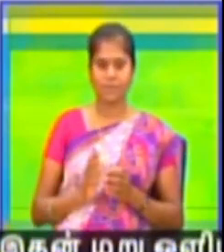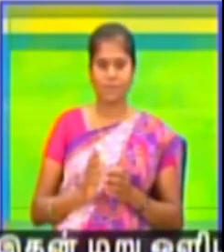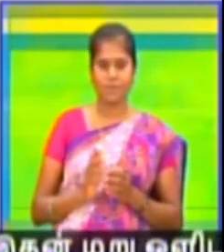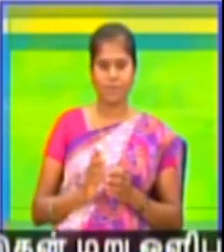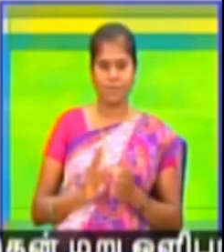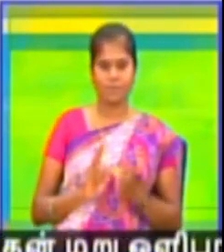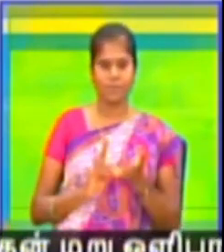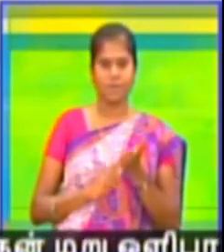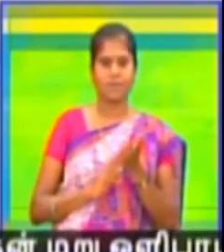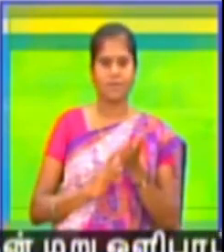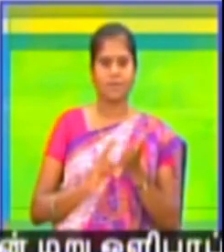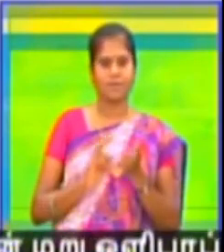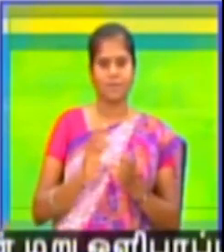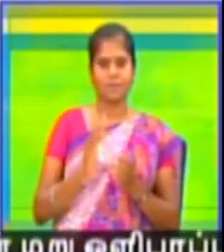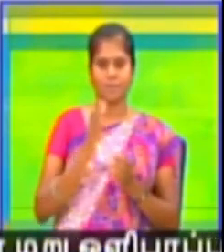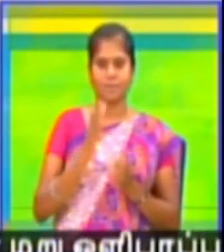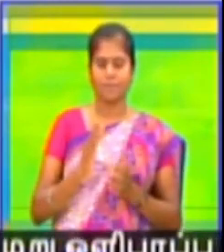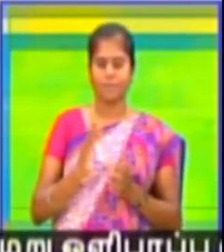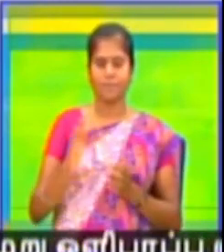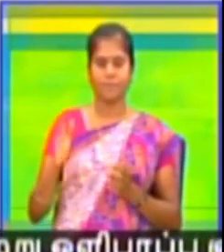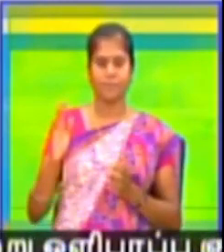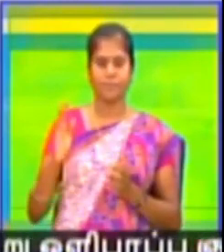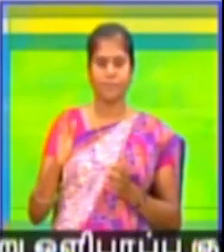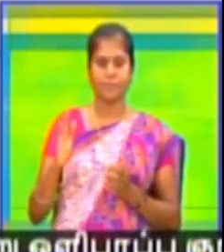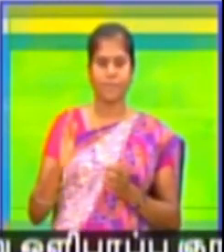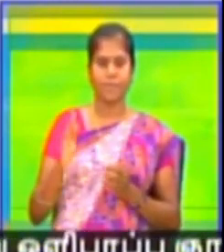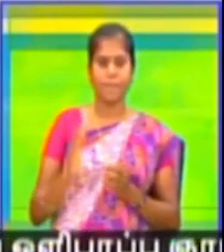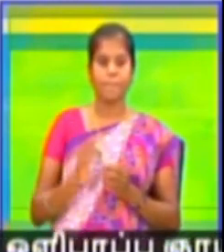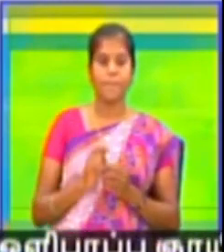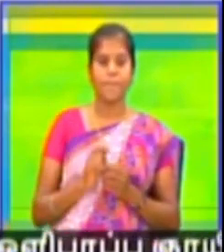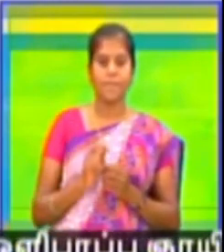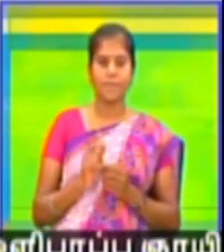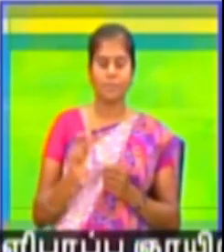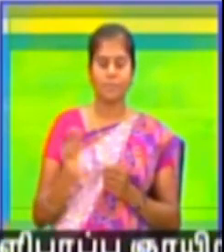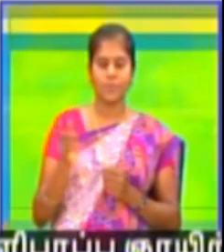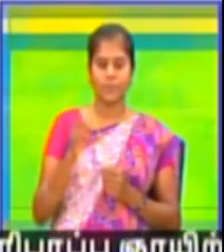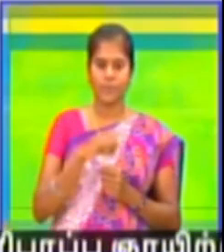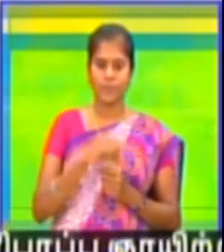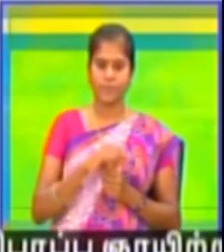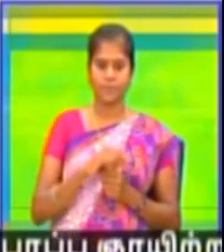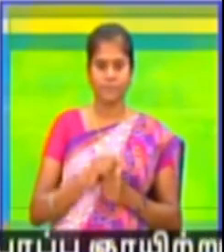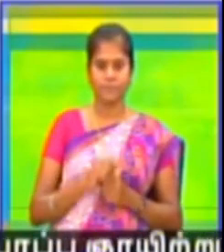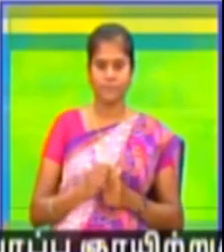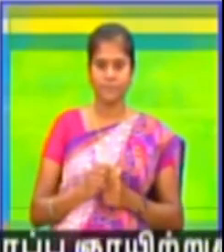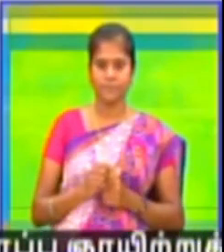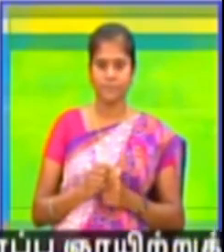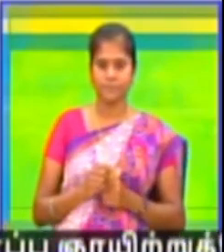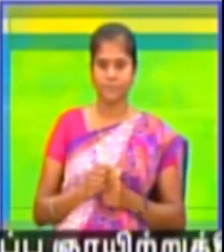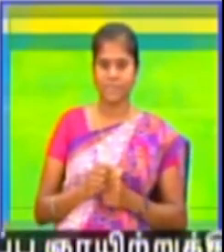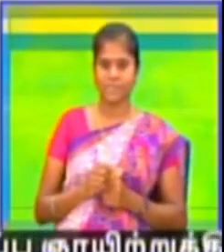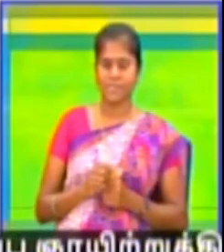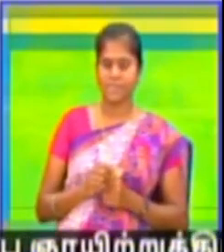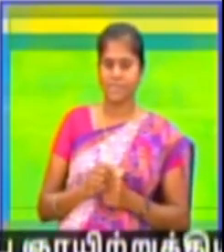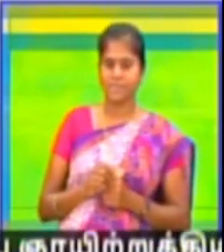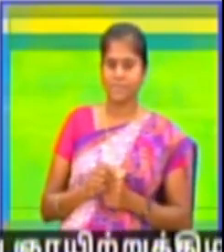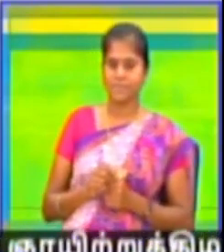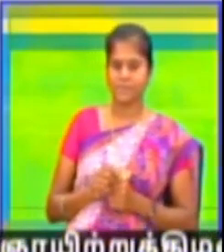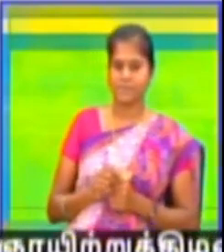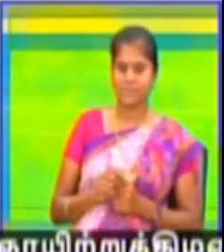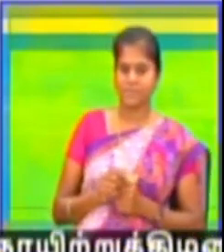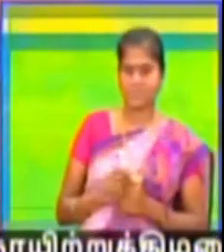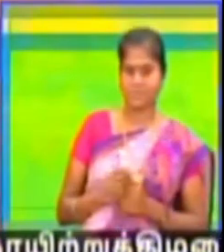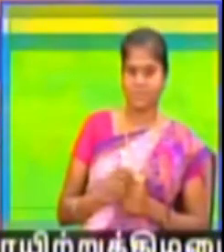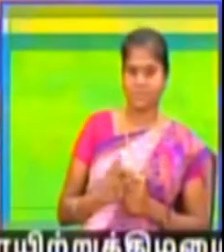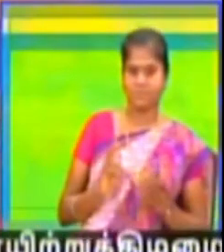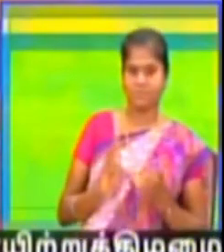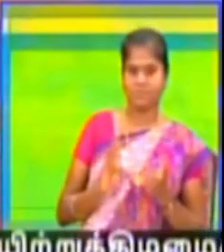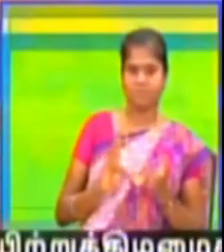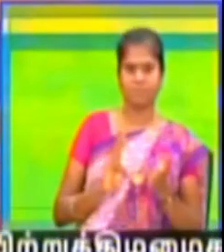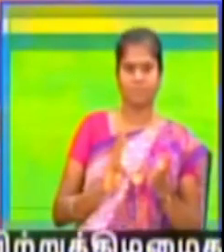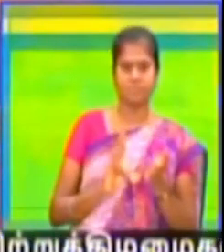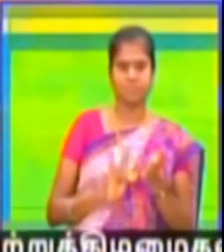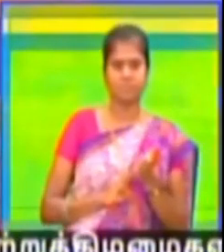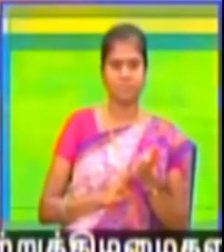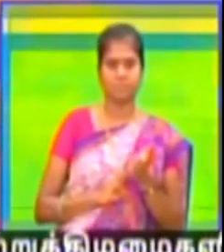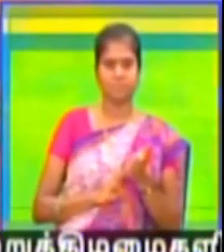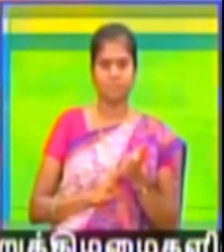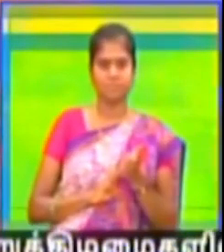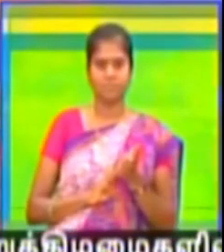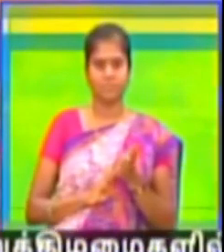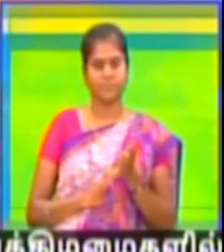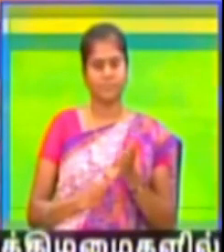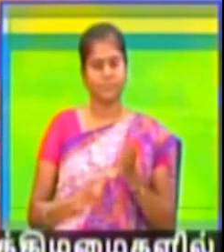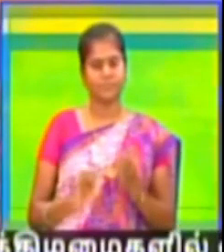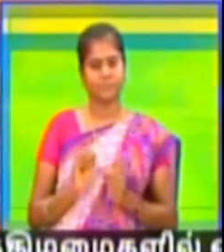மேற்கு பகுதியில் அமைஞ்சிருக்கு. இந்த வட அமெரிக்காவில்